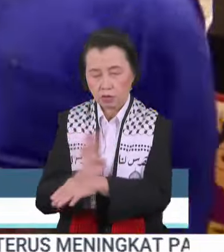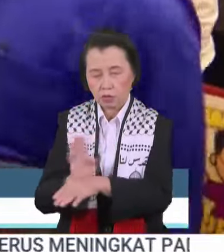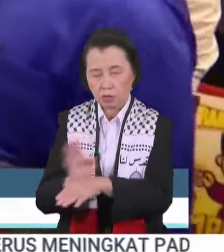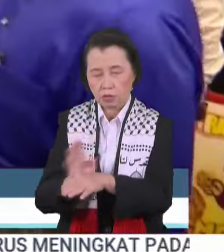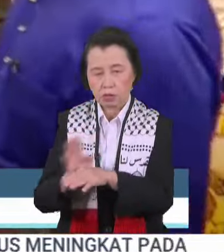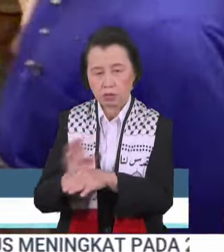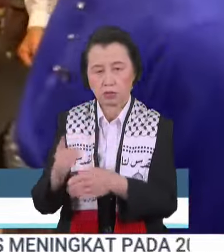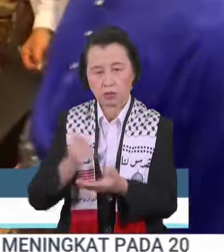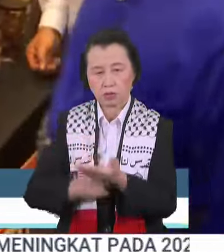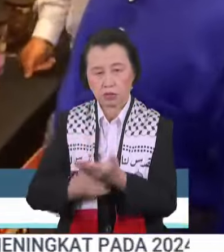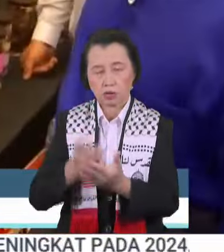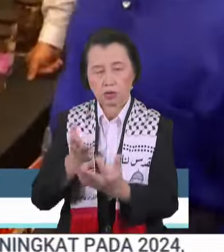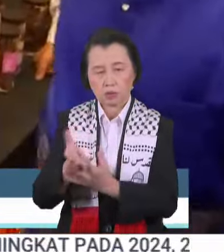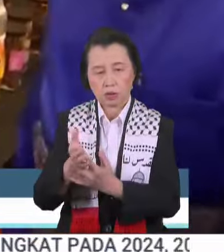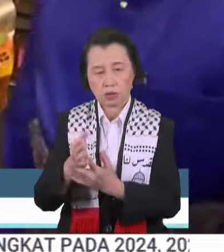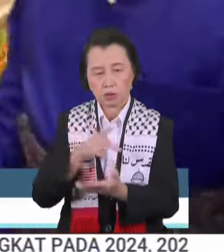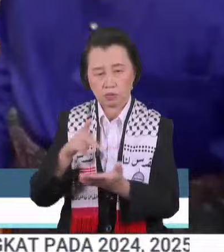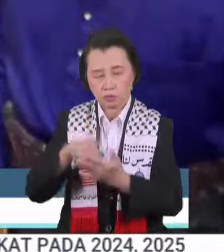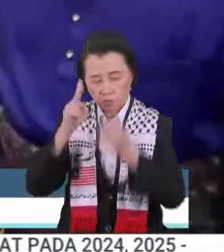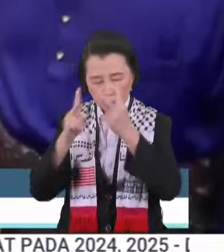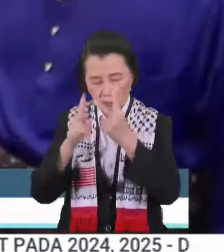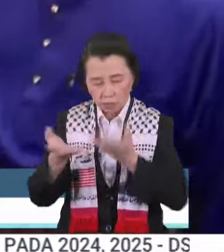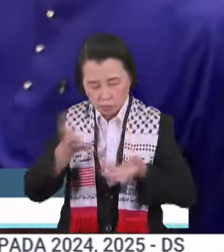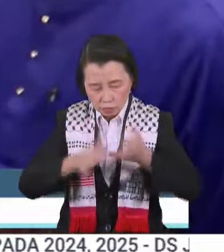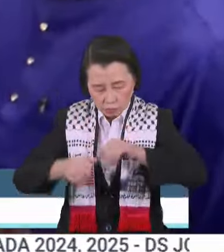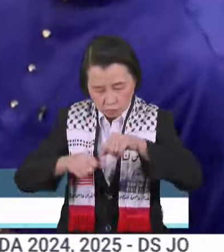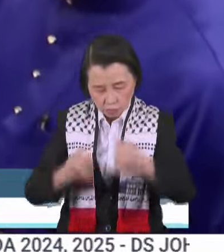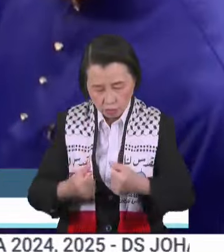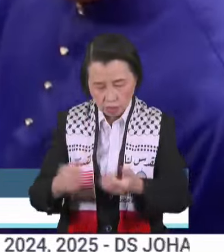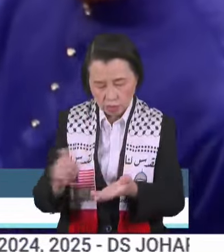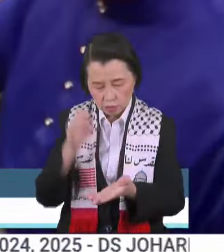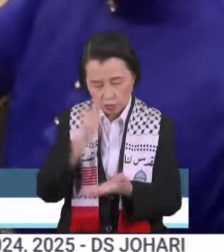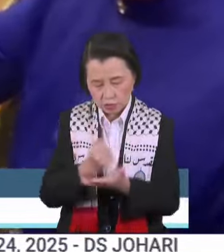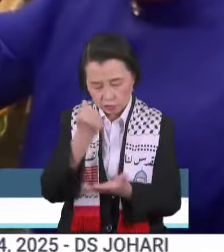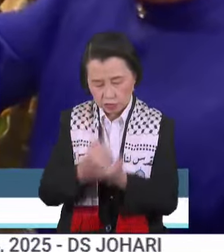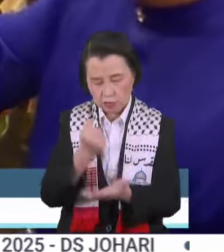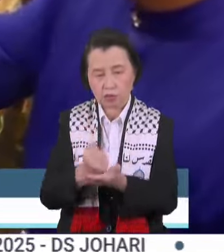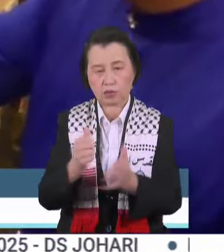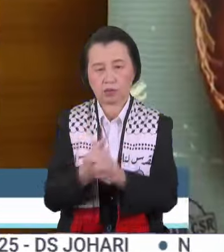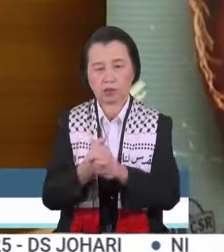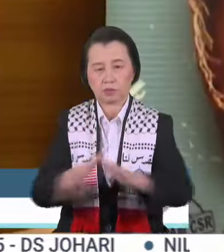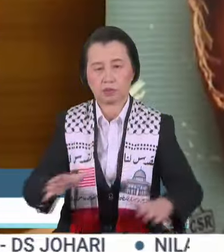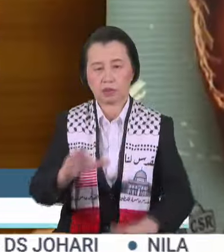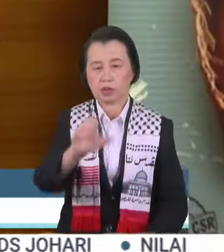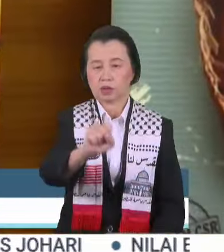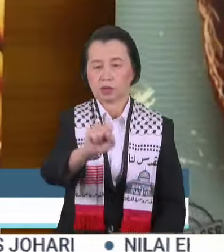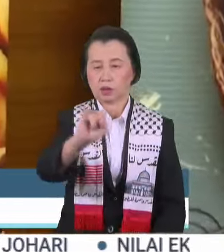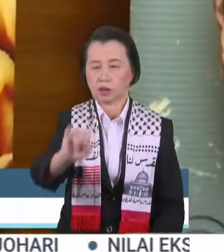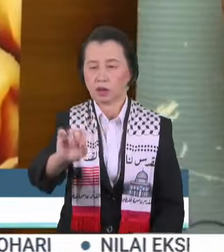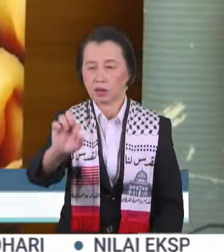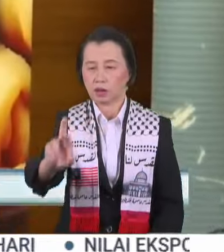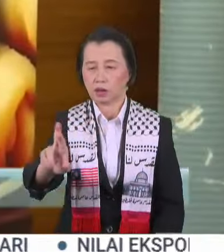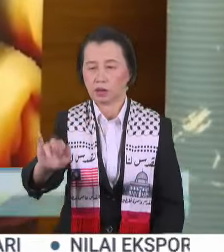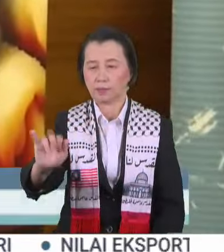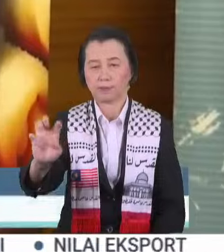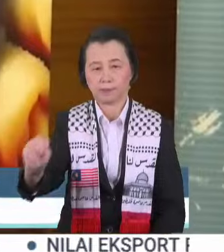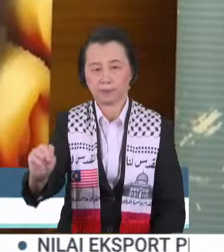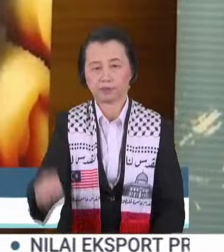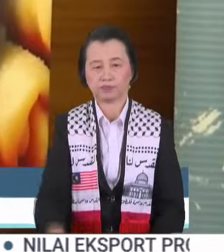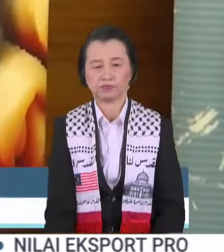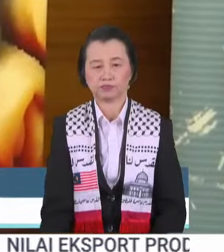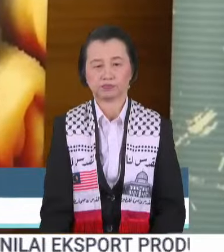perniagaan melalui Pusat Reka Bentuk Pembungkusan dan Percetakan Keselamatan Sirim. Perasaan yang gembira